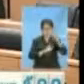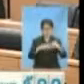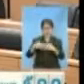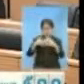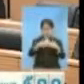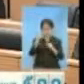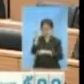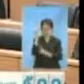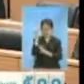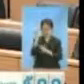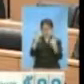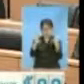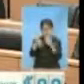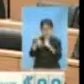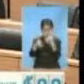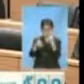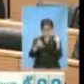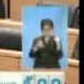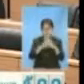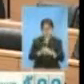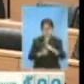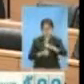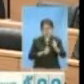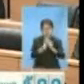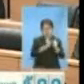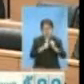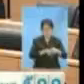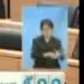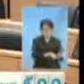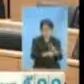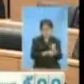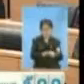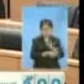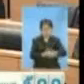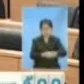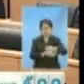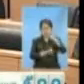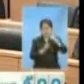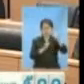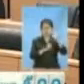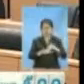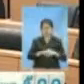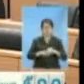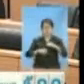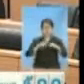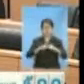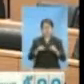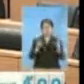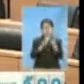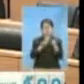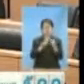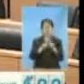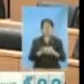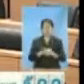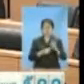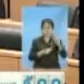ราษฎร์มีอยู่คนท่านประธานครับไปแข่งชนะเลิศที่อเมริกาเยาวชนก็เหมือนกับชนะที่อเ